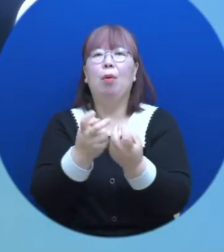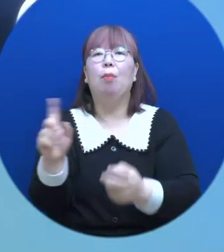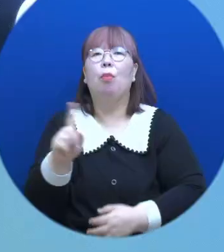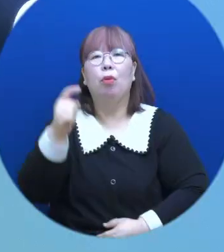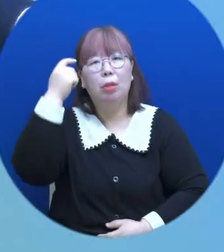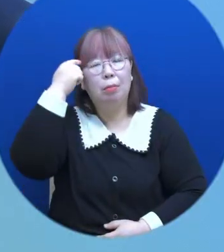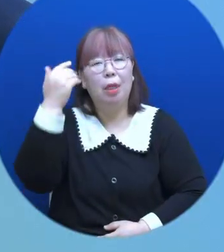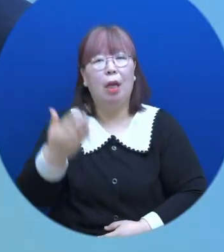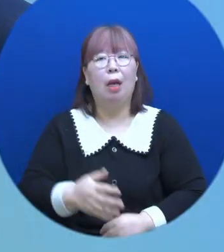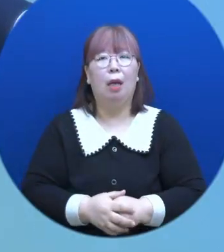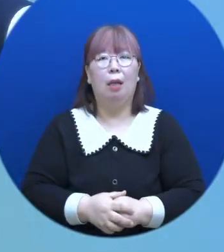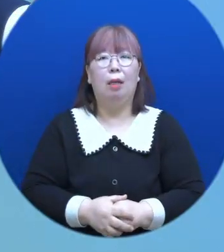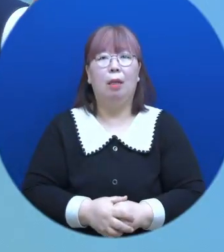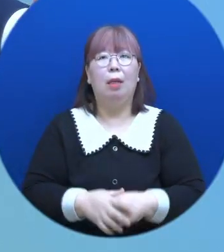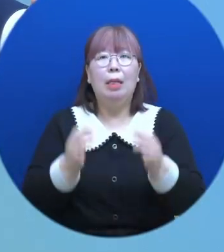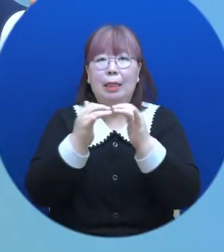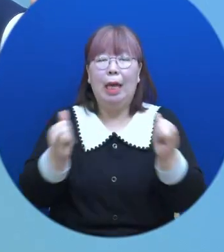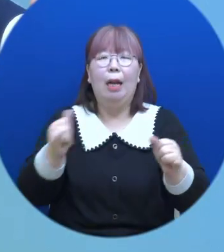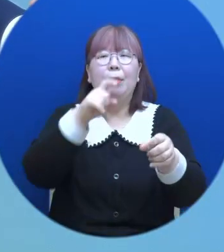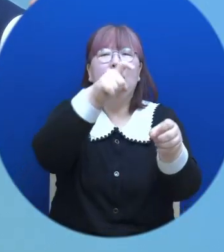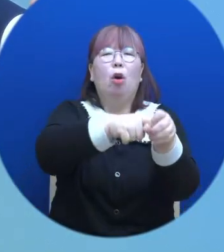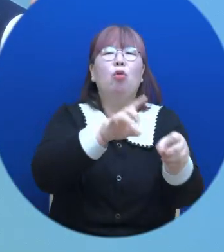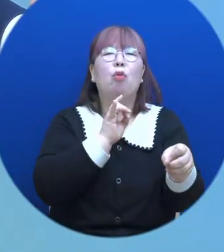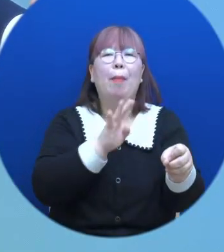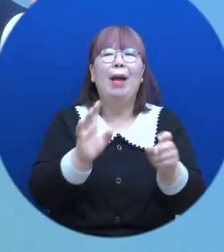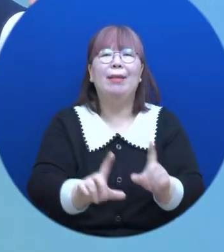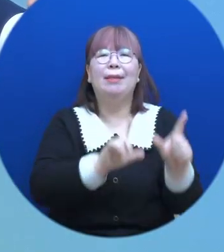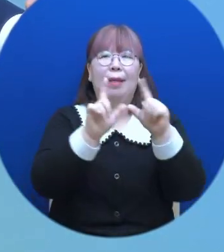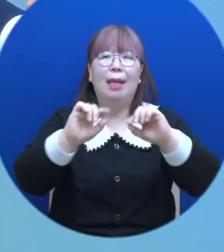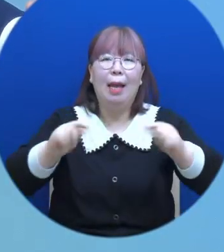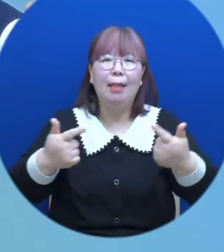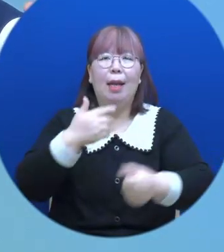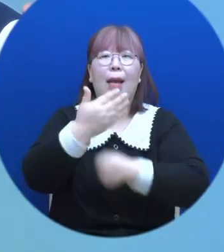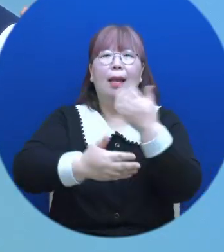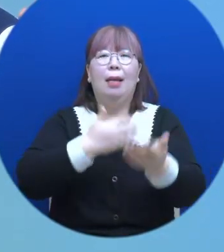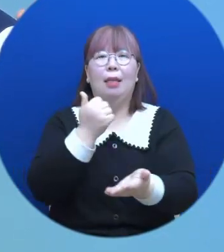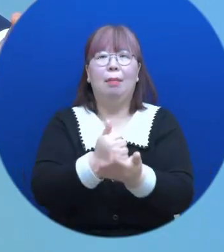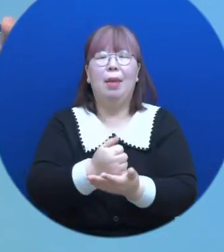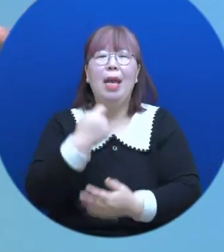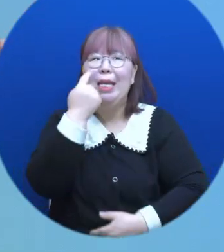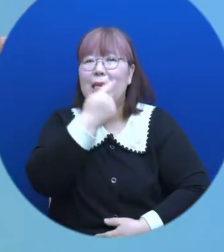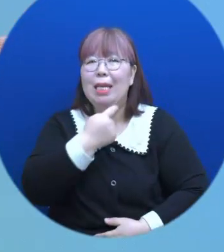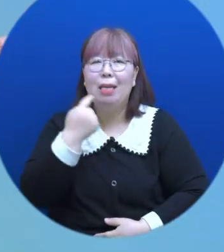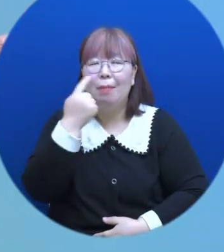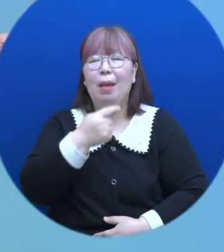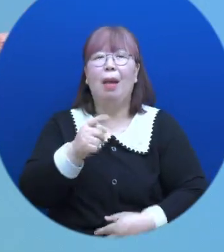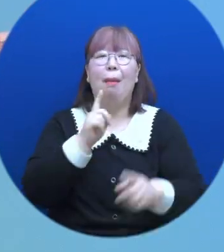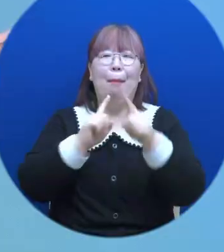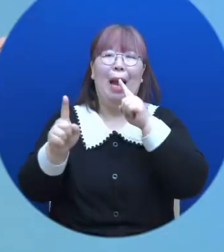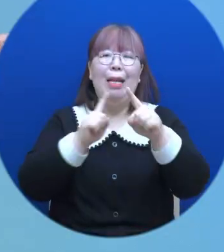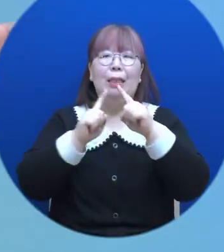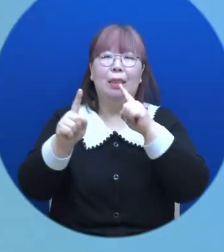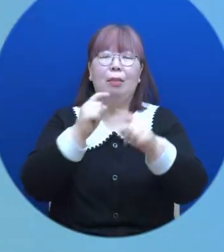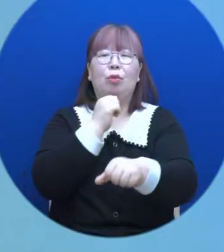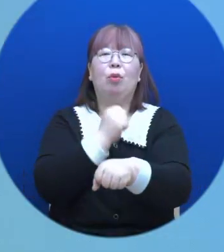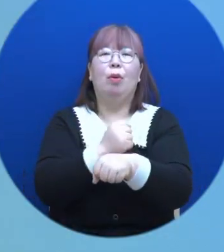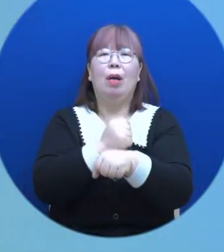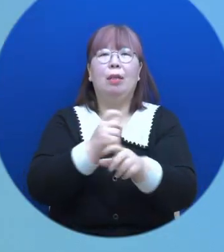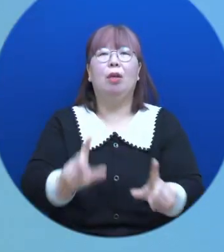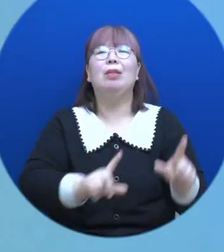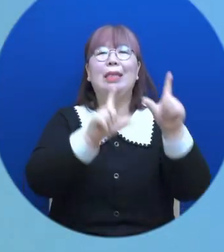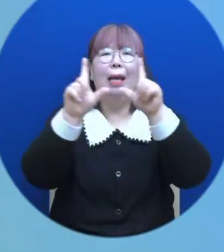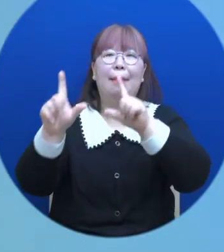무엇입니까? 사람이 떡으로만 사는 것이 아니라 하나님의 입으로 나오는 말씀으로 산다. 말씀을